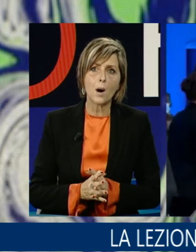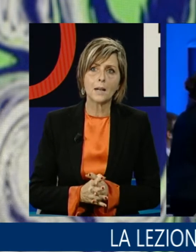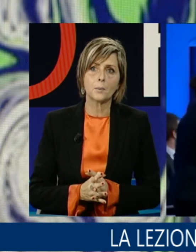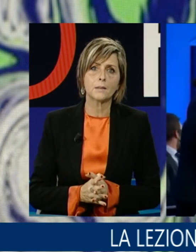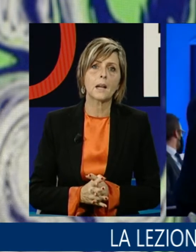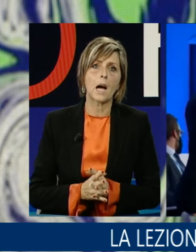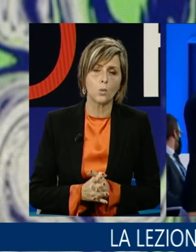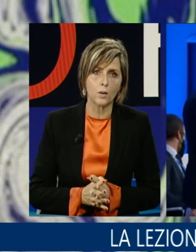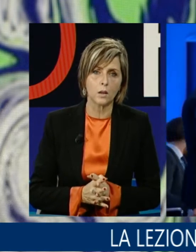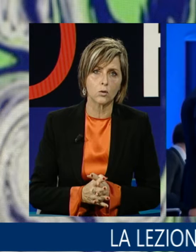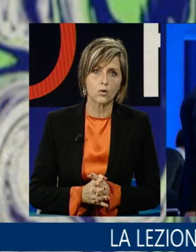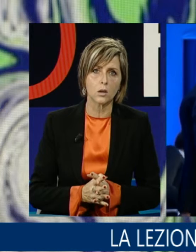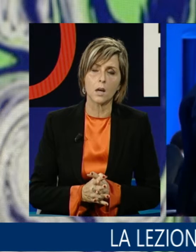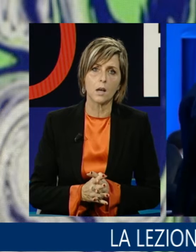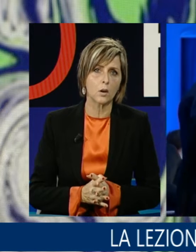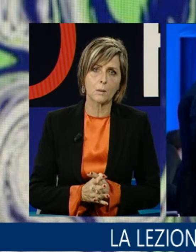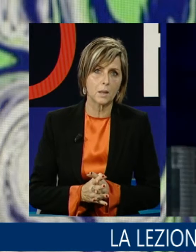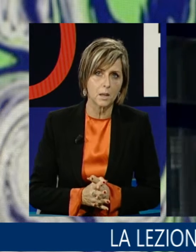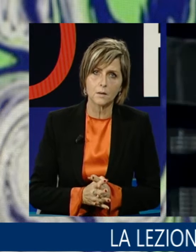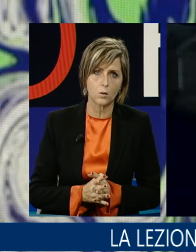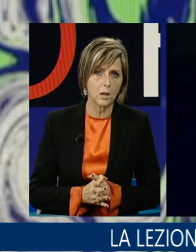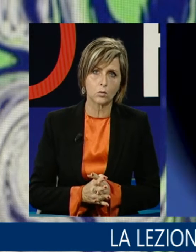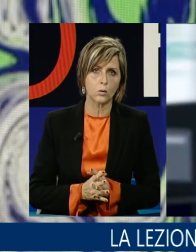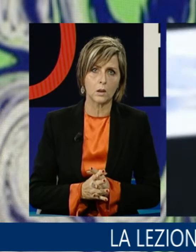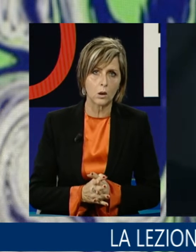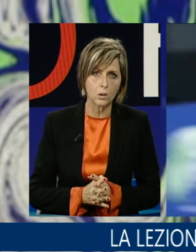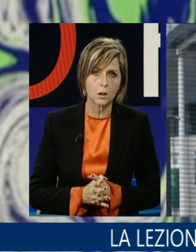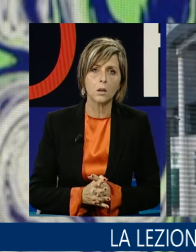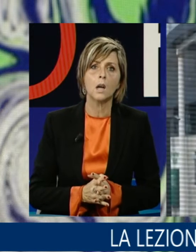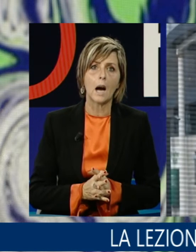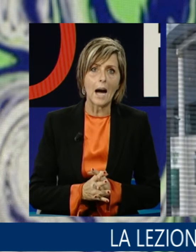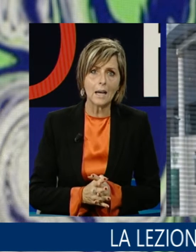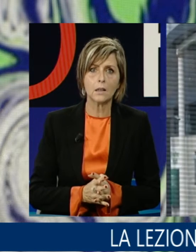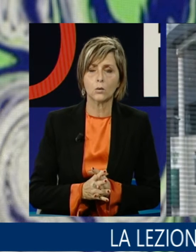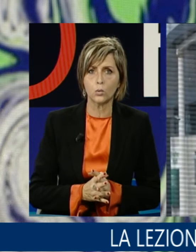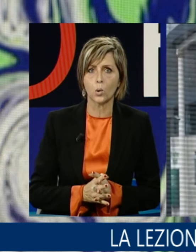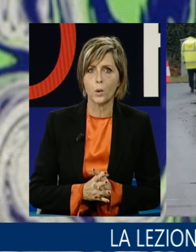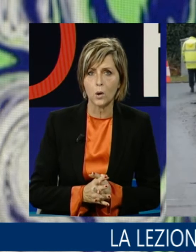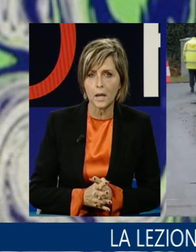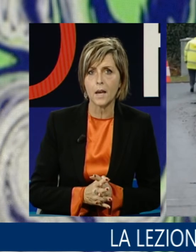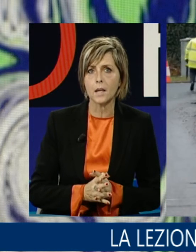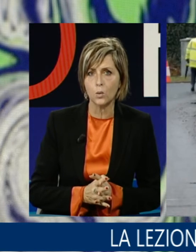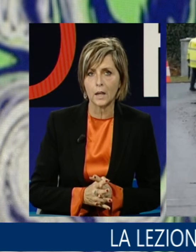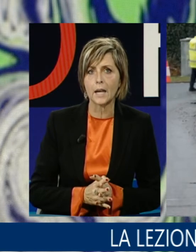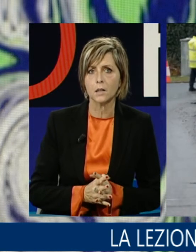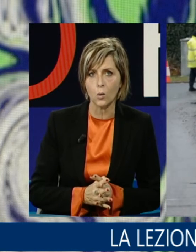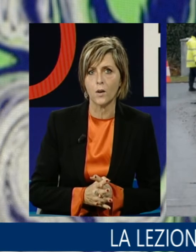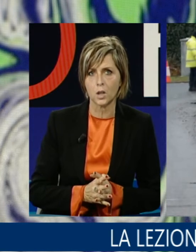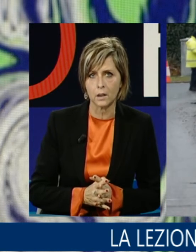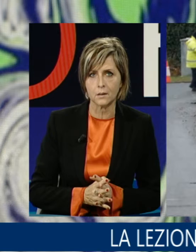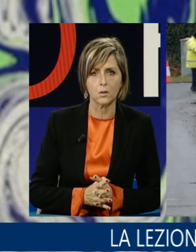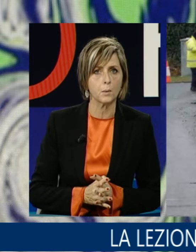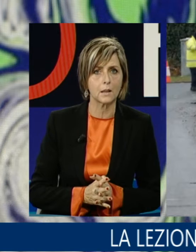dobbiamo anche pensare a nuove tecnologie e lo sapete benissimo, io non me nascondo dietro a un dito, anche tutto quello che è il nucleare di